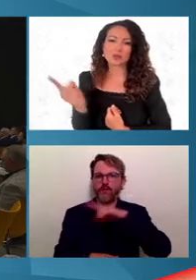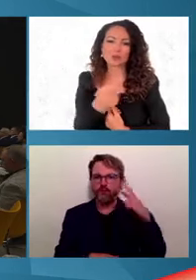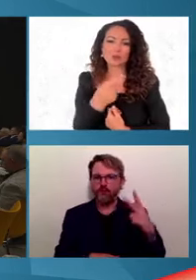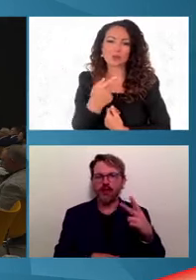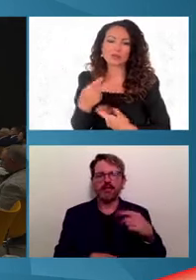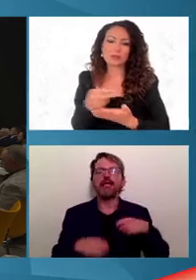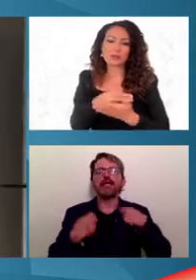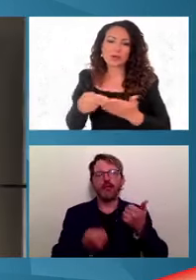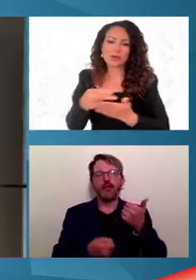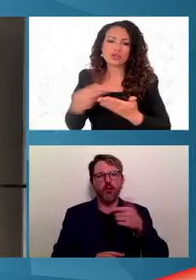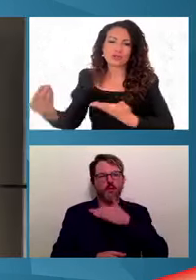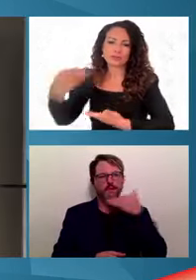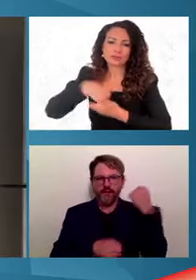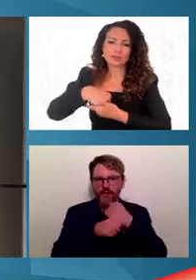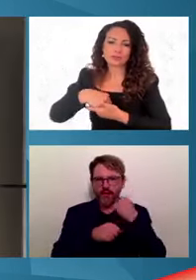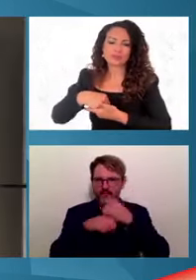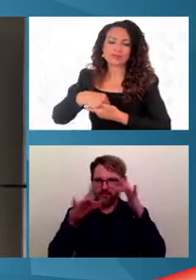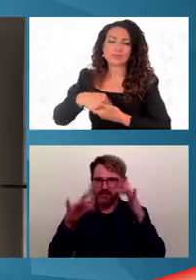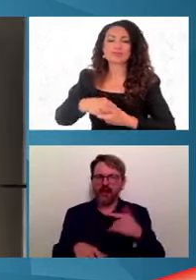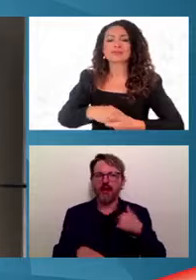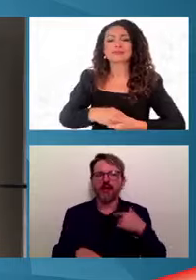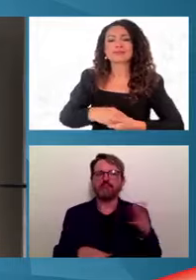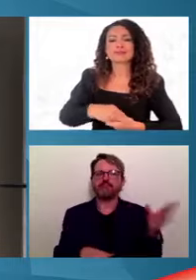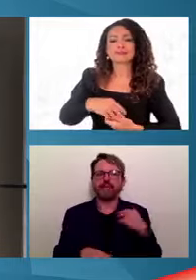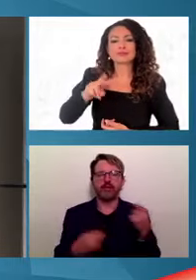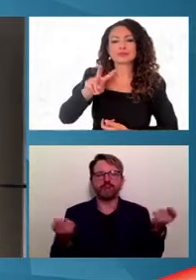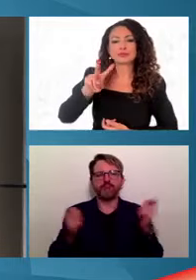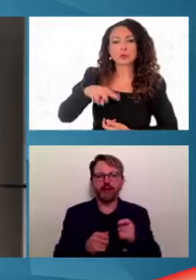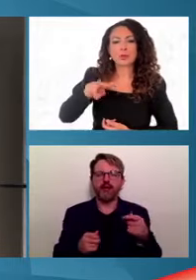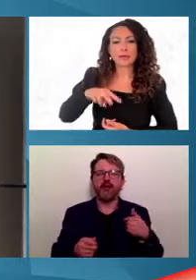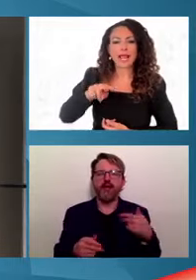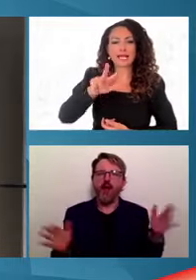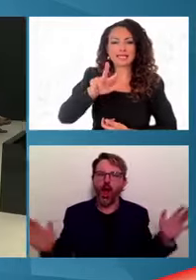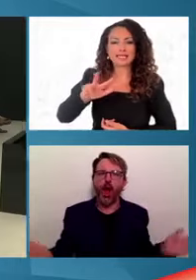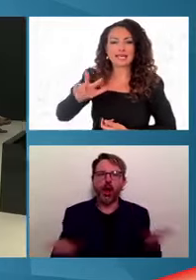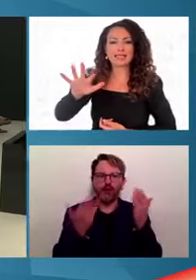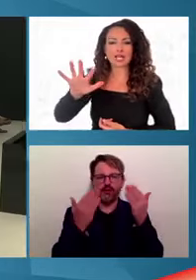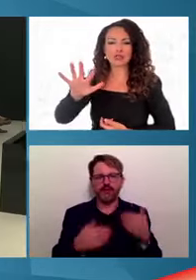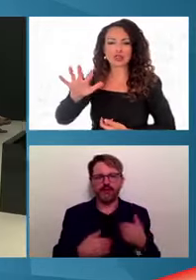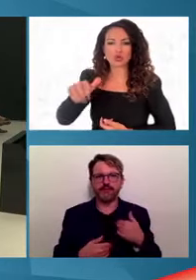tun. Ich schließe mit dem Motto, auf geht's. Dankeschön.